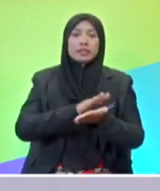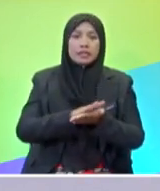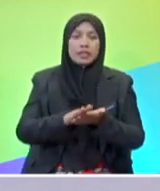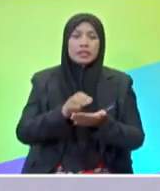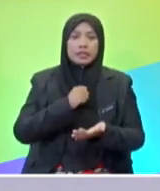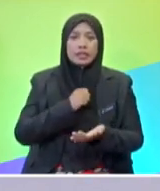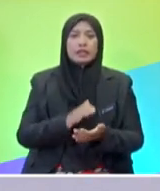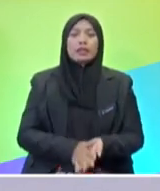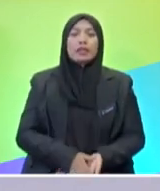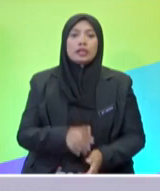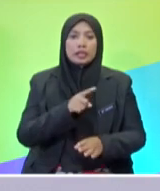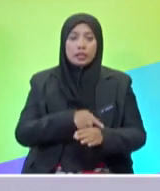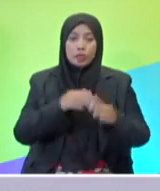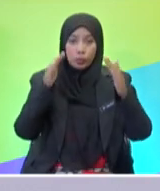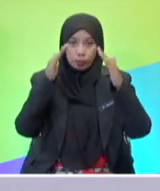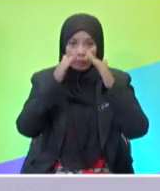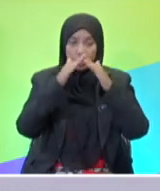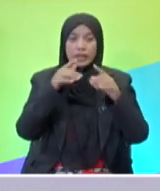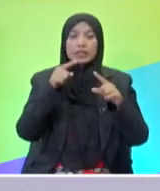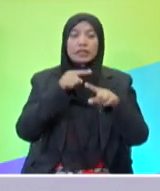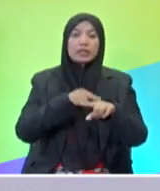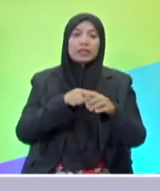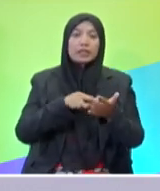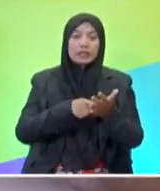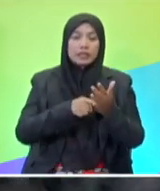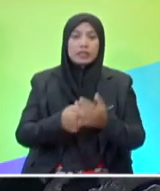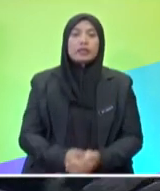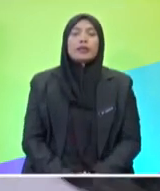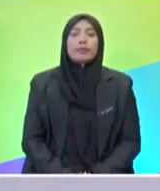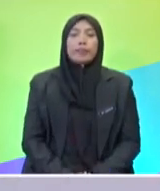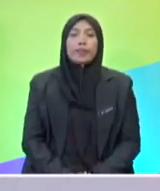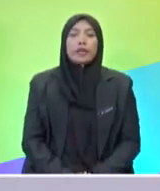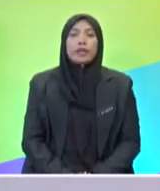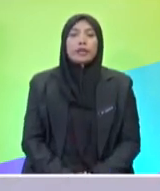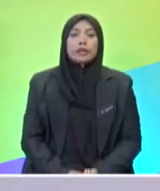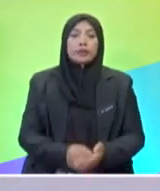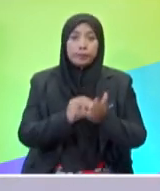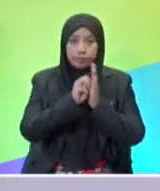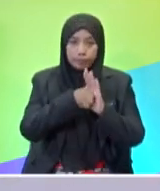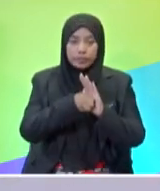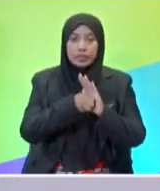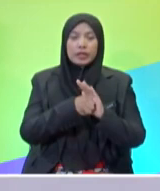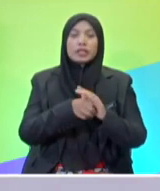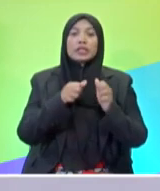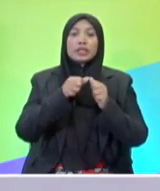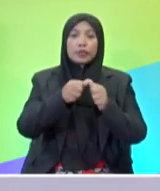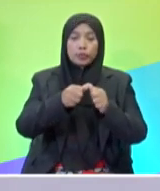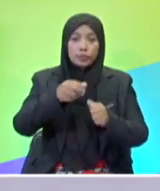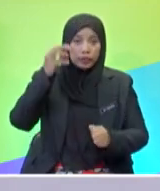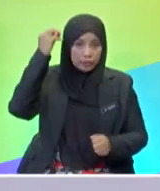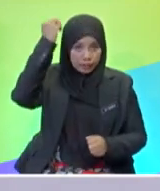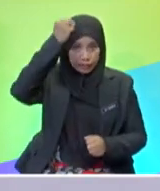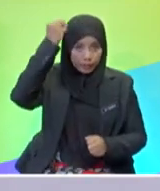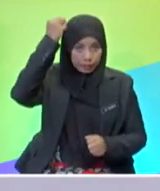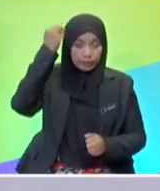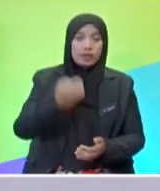studio, di rumah, di Google Meet. Okey, kepentingan menjaga kebersihan diri yang pertama adalah mengikut sunnah Rasulullah. Rasulullah